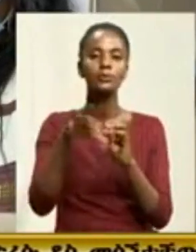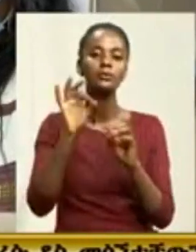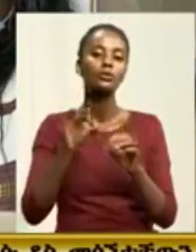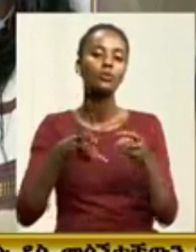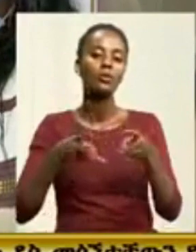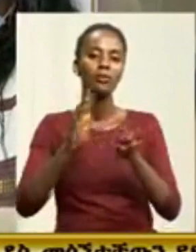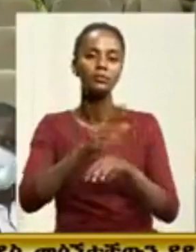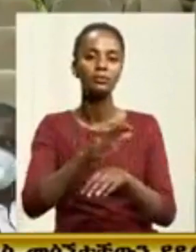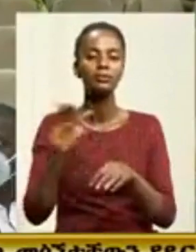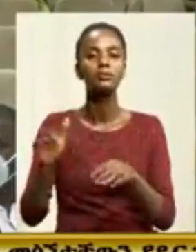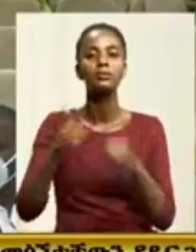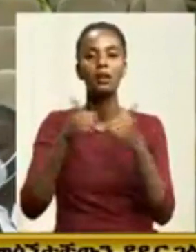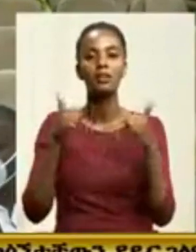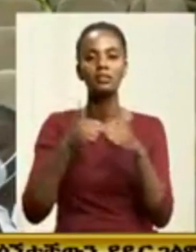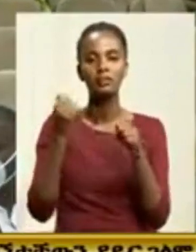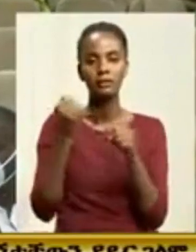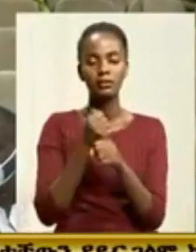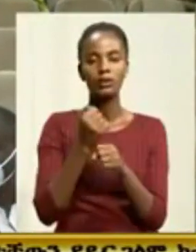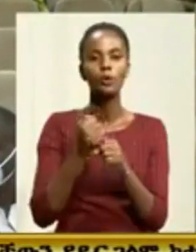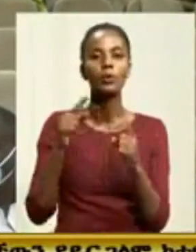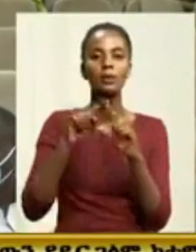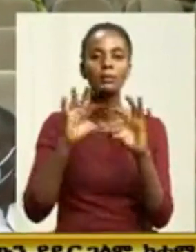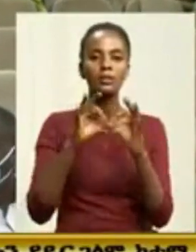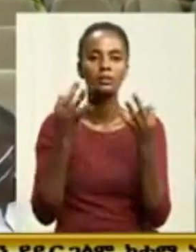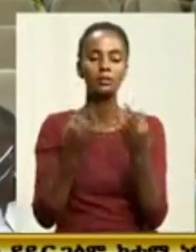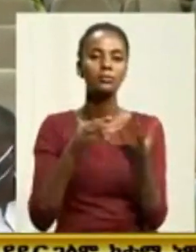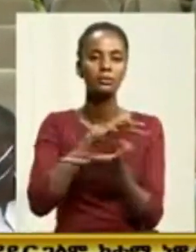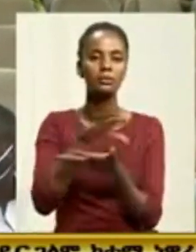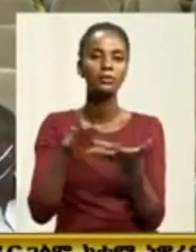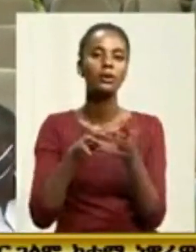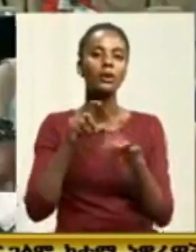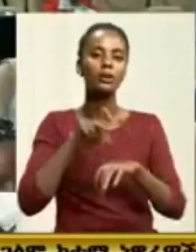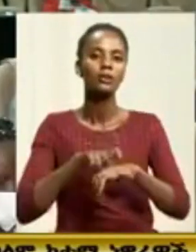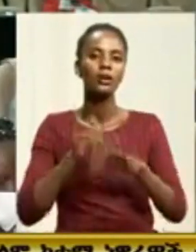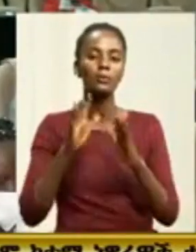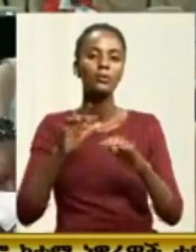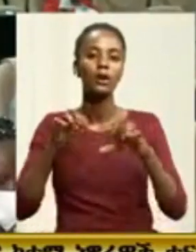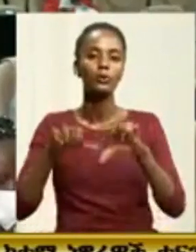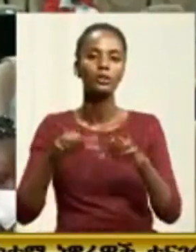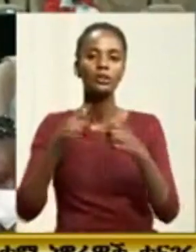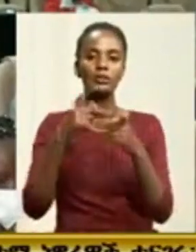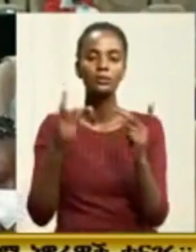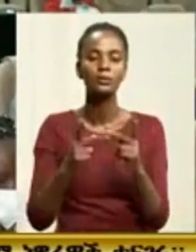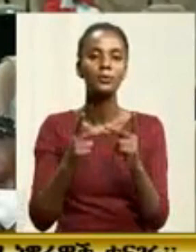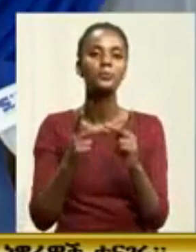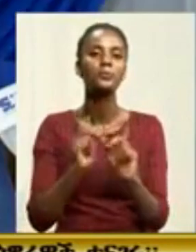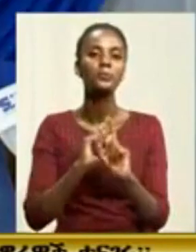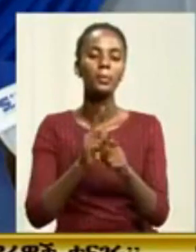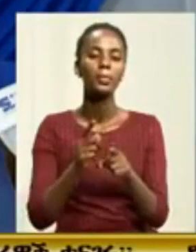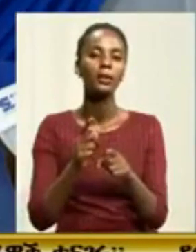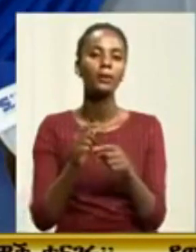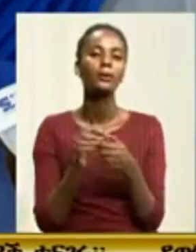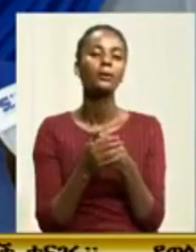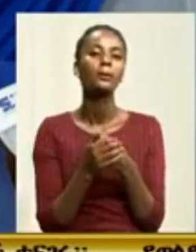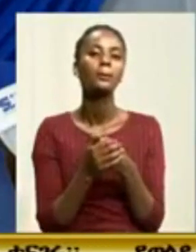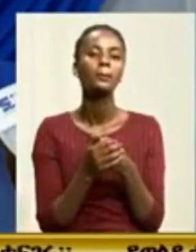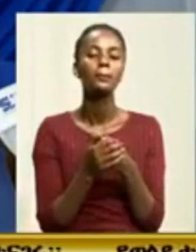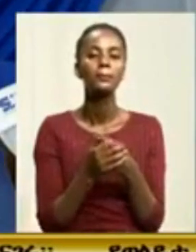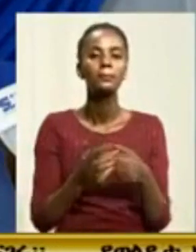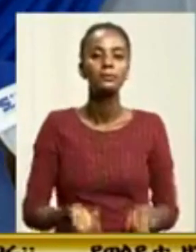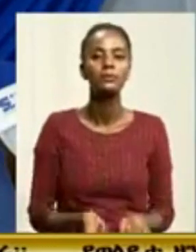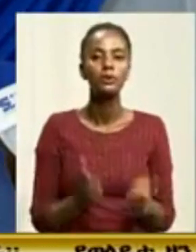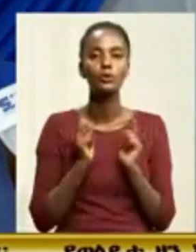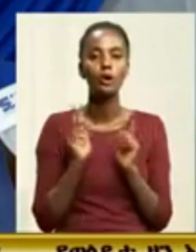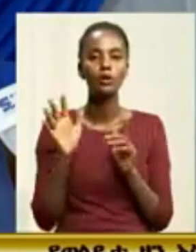የጎዳና ተዳዳሪዎችን የመለየት ስራ በመስራት ወደ ቤተሰብ የመቀላቀልና በጊዜያዊ ማቆያ ስፍራዎች እንዲቆዩ መደረጉ ተገልጿል። ኑሯቸው